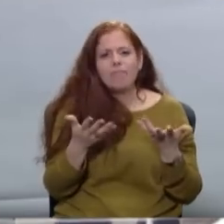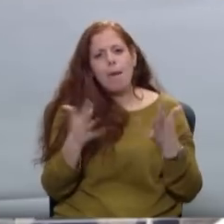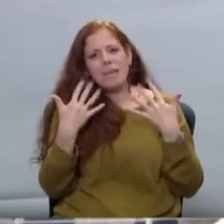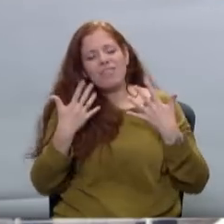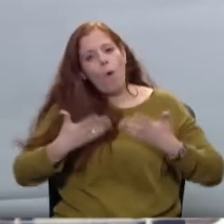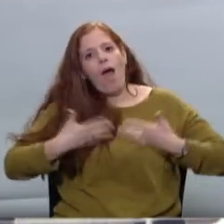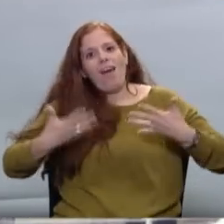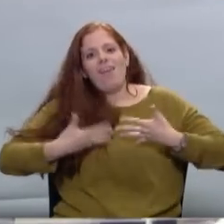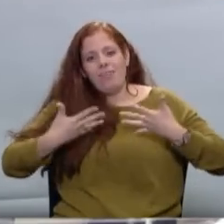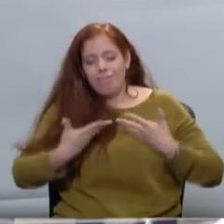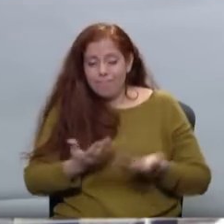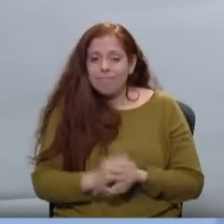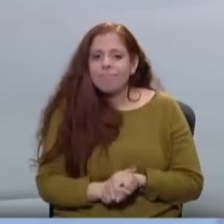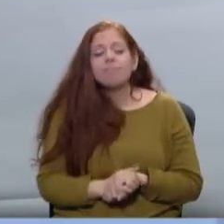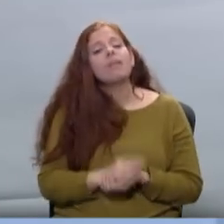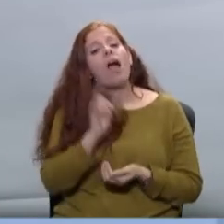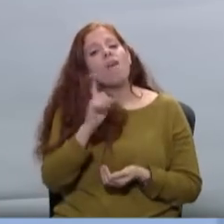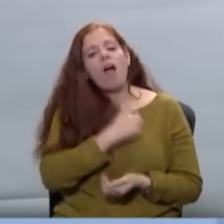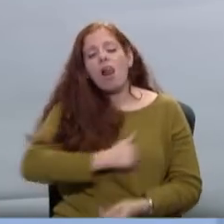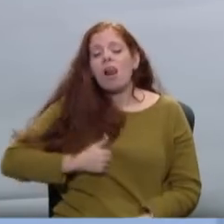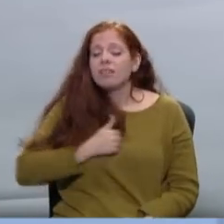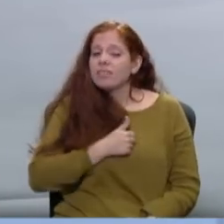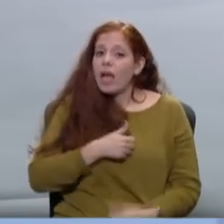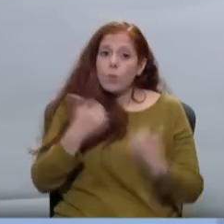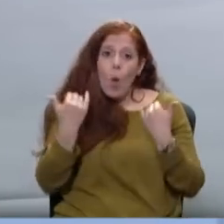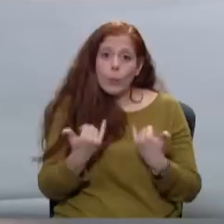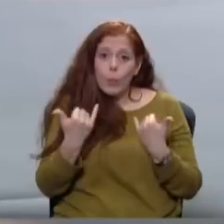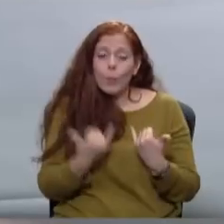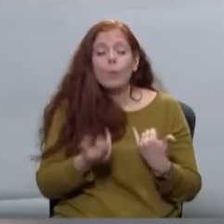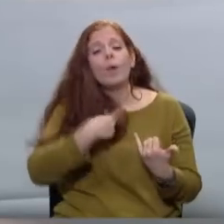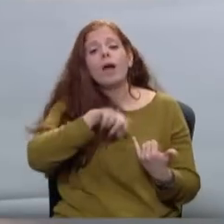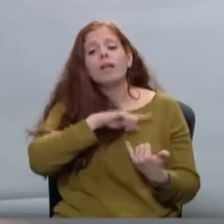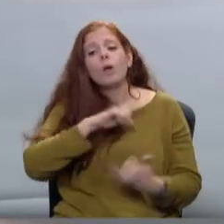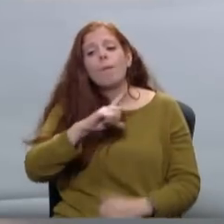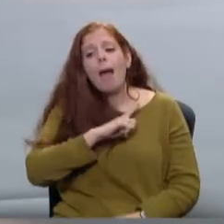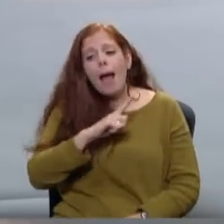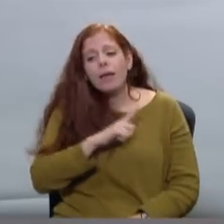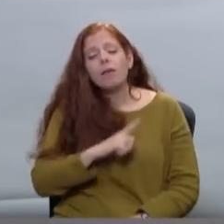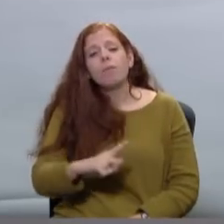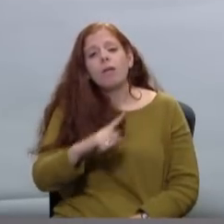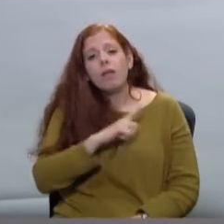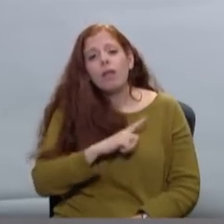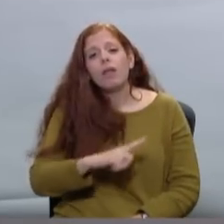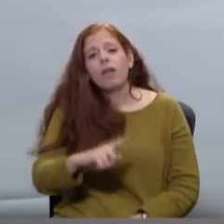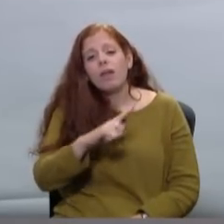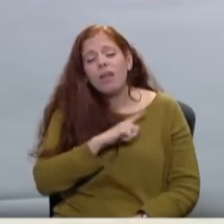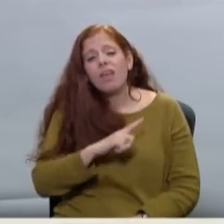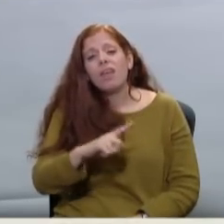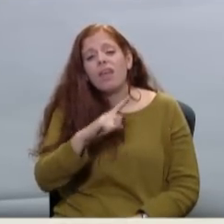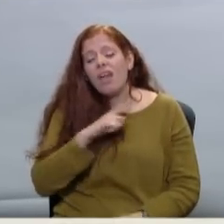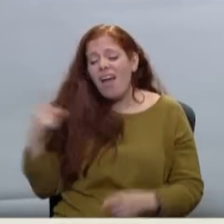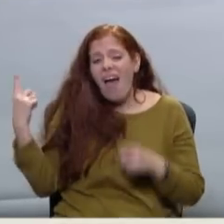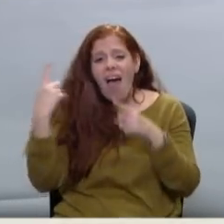המצב רוח, אבל לצערנו היום אנחנו מחכים ומחכים ומחכים עד